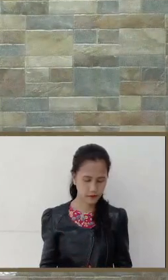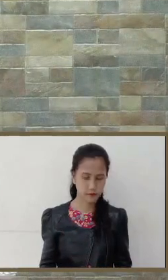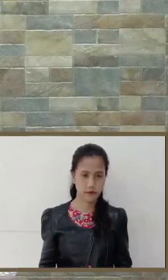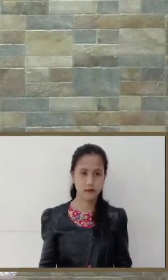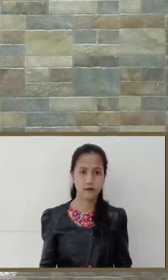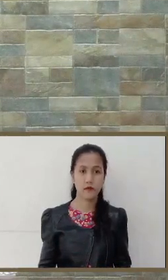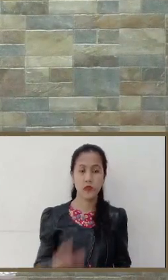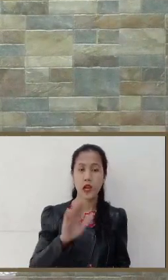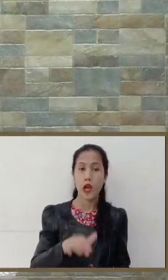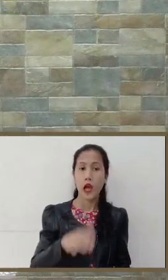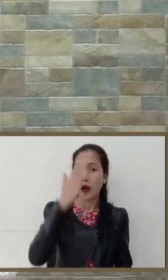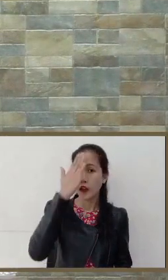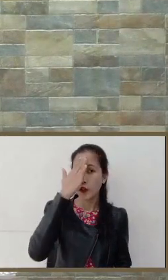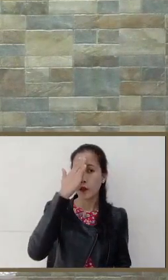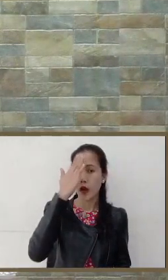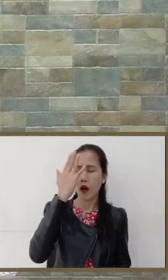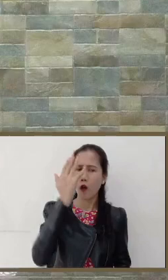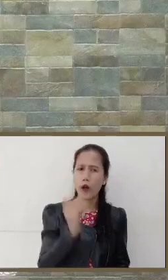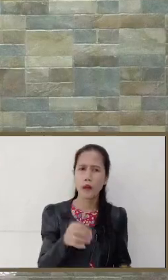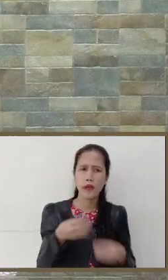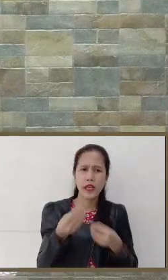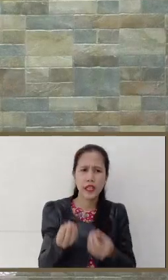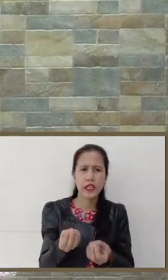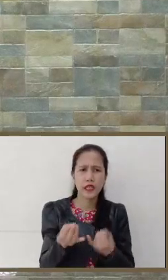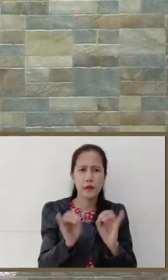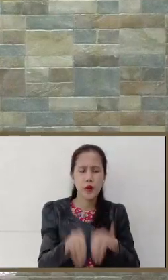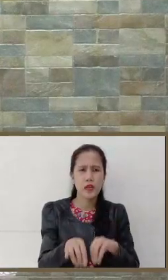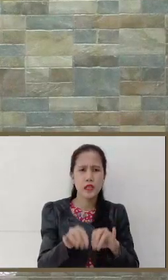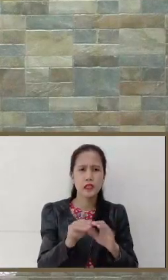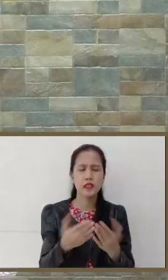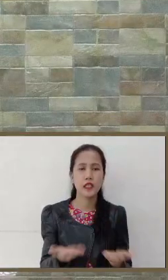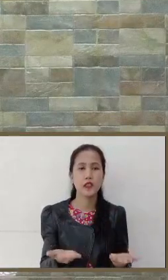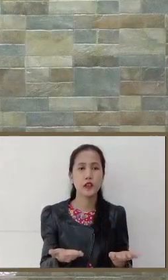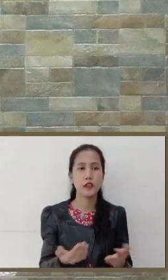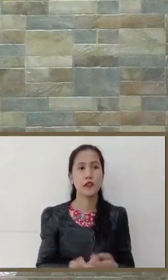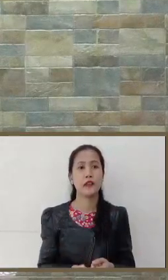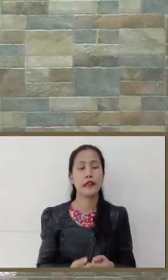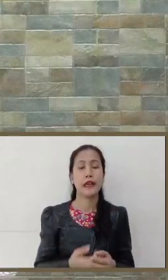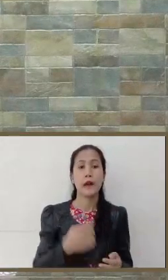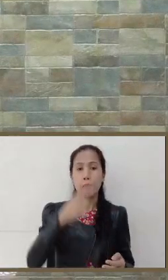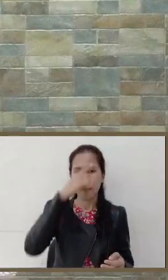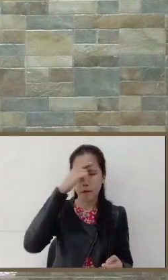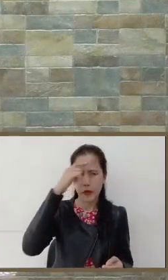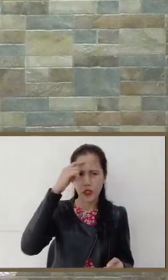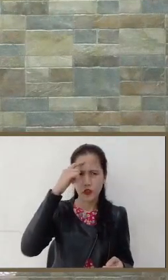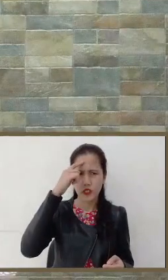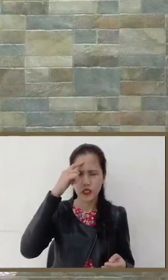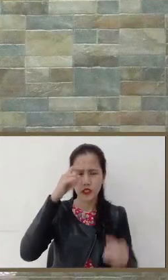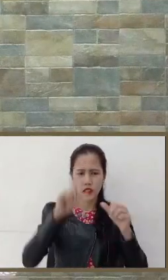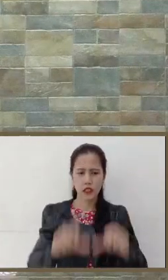niyo po kung bakit niya po binibigyan ng emphasis to? Sa kadahilanang there is a possibility na yung isang tao,